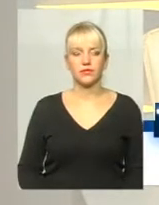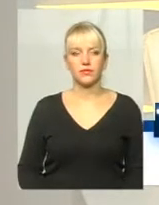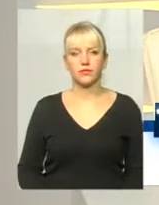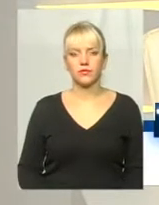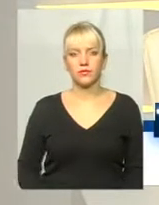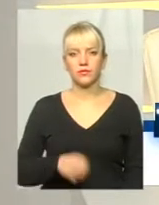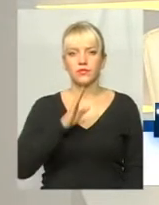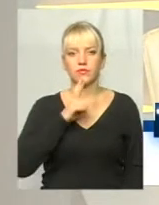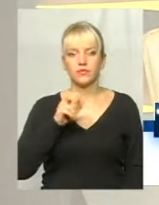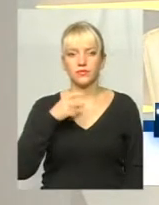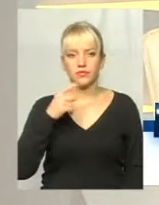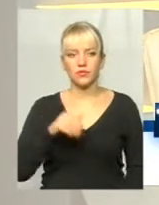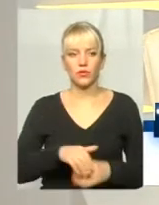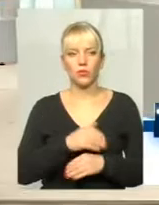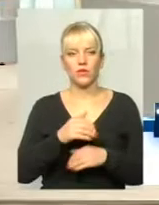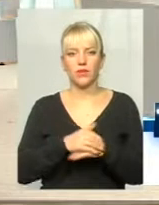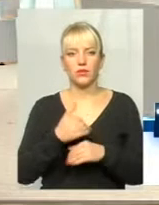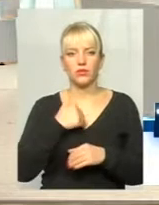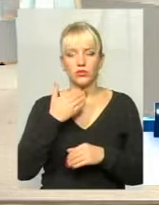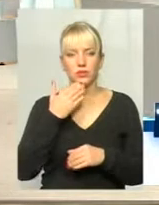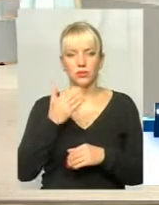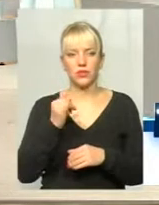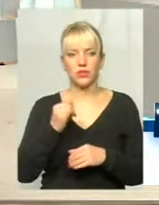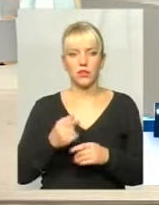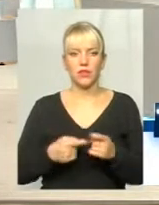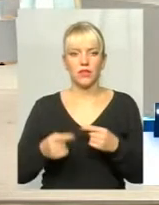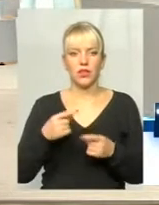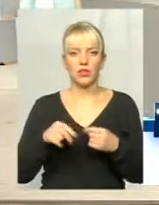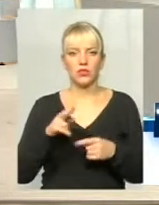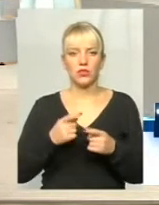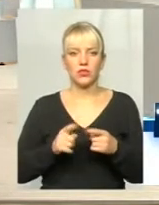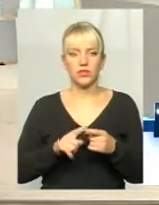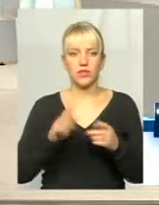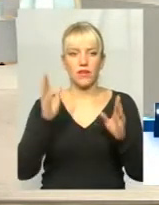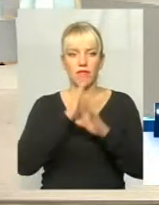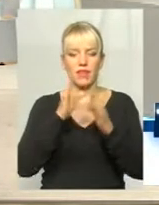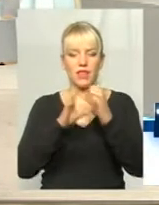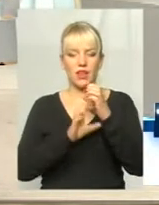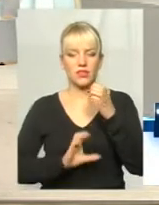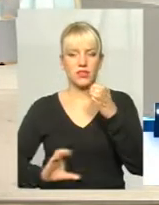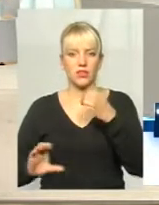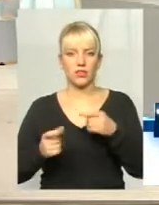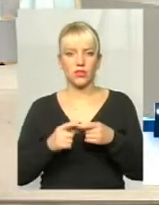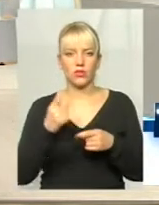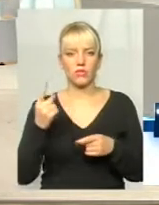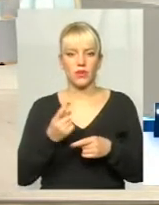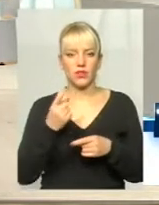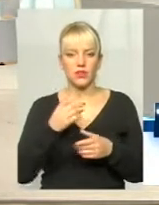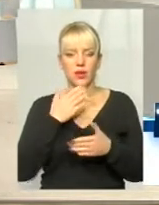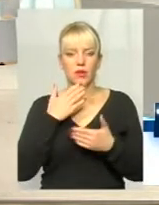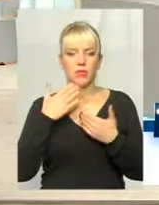Алло, добрий вечір. Добрий вечір. Добрий вечір. Хочу запитати, звернутися знову до цих вентиляційних люків. Перше питання, чи